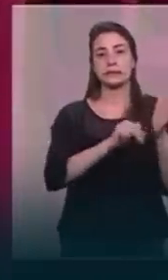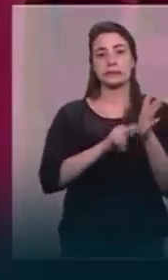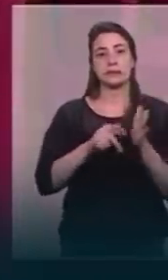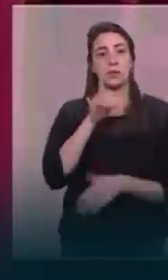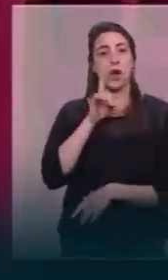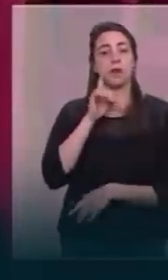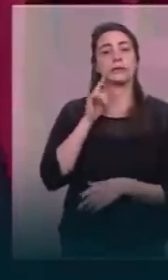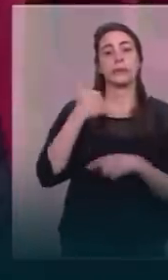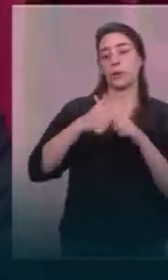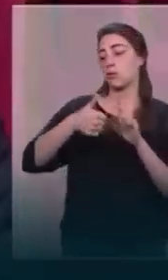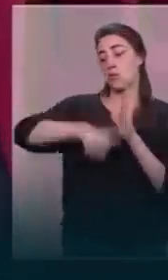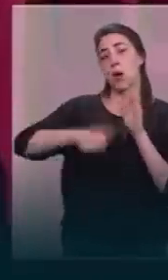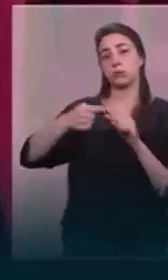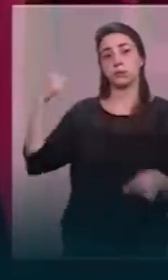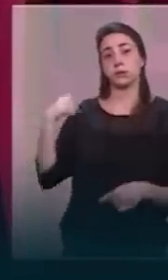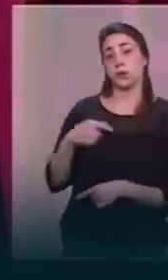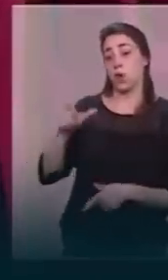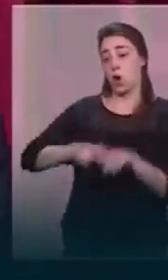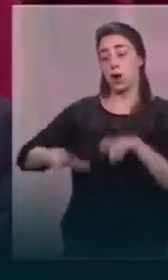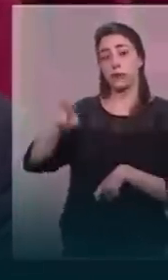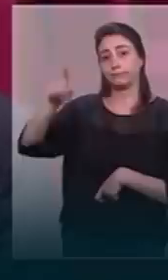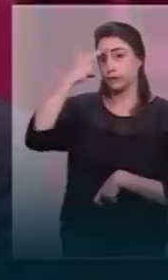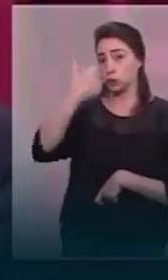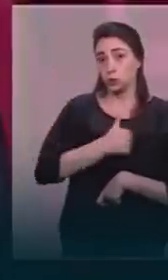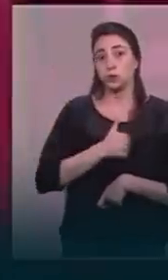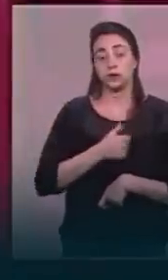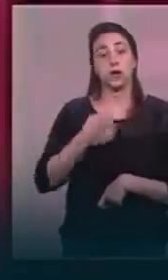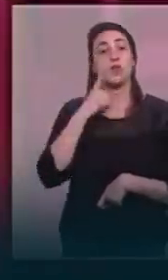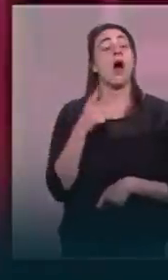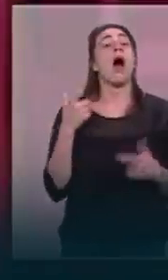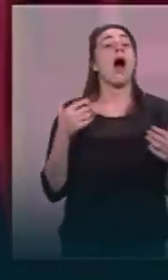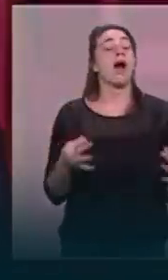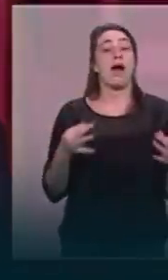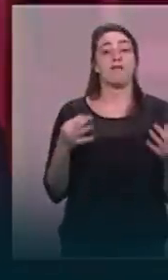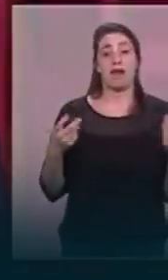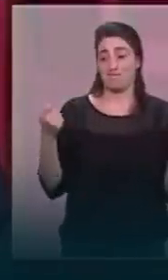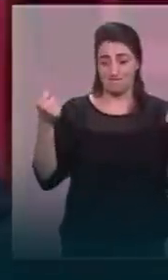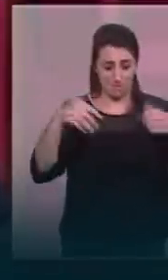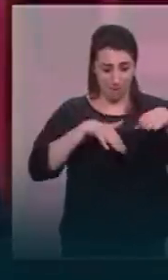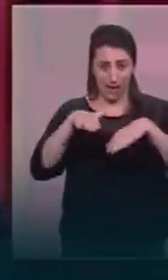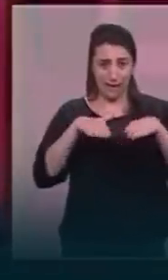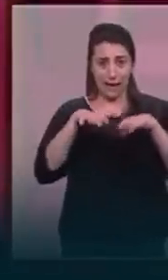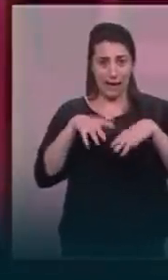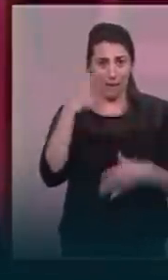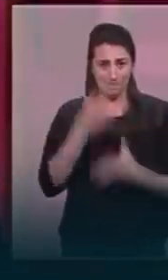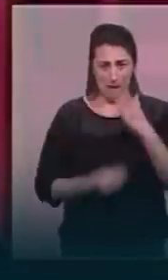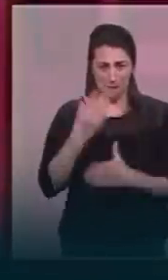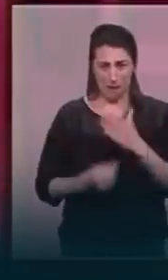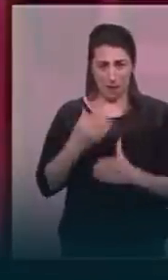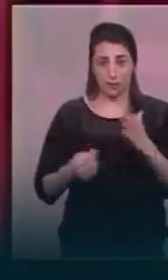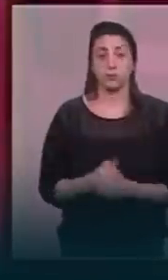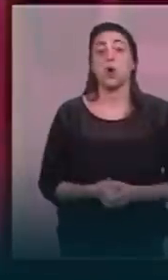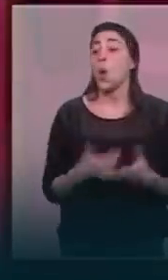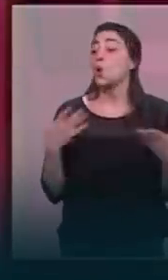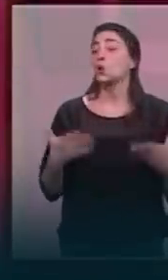d'une de leurs collègues pour alerter sur les moyens, le manque de moyens dans l'institution judiciaire. Et aujourd'hui, ils sont plus de 7000 à avoir